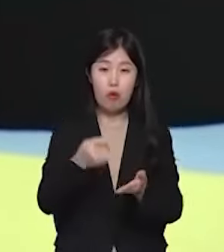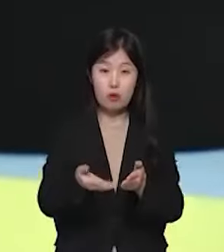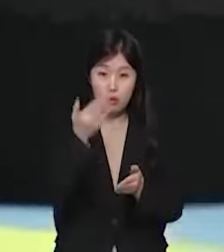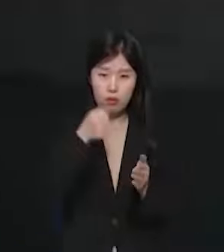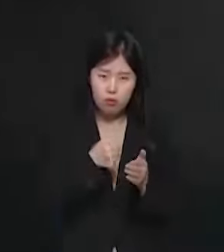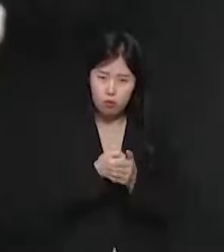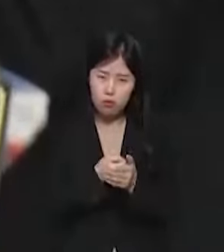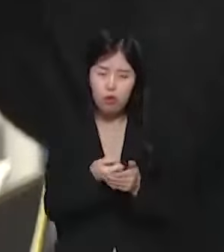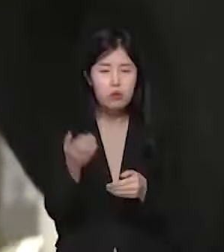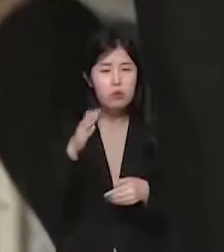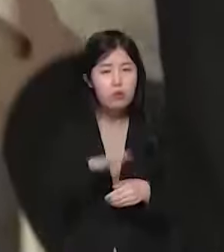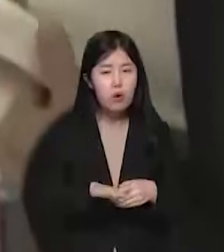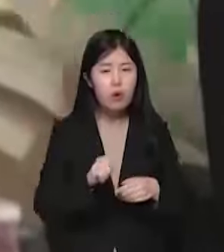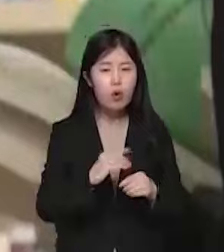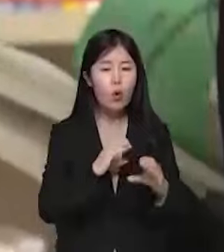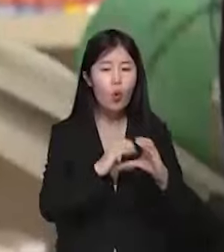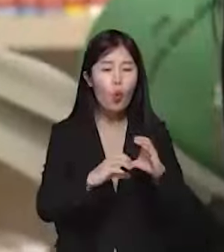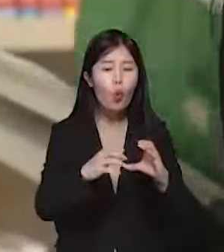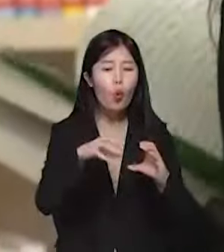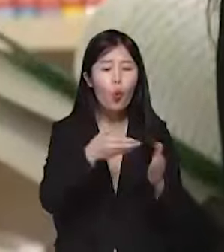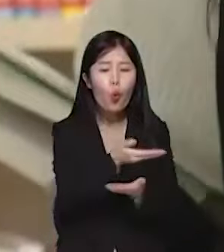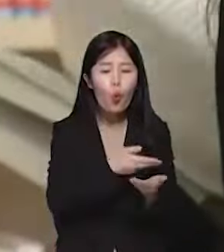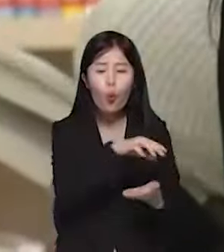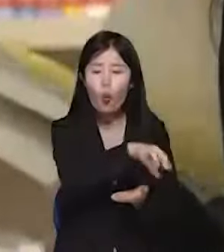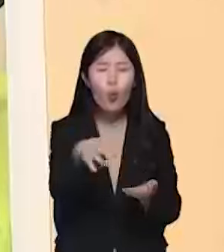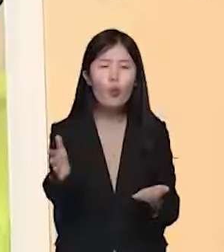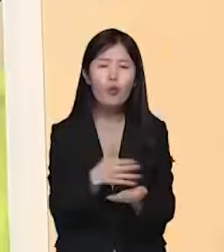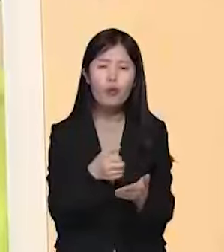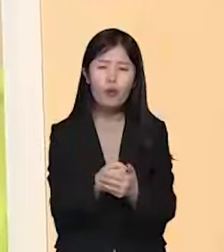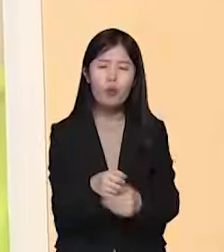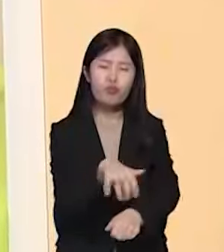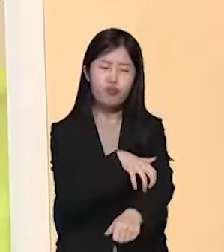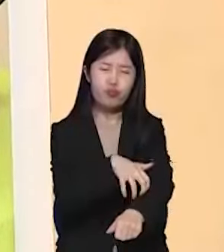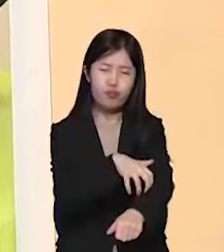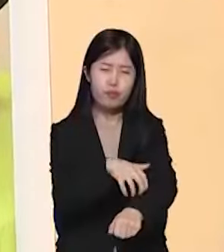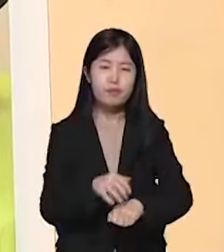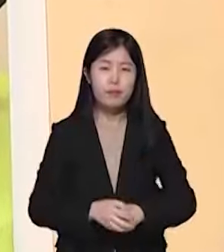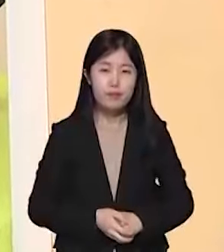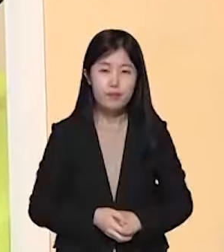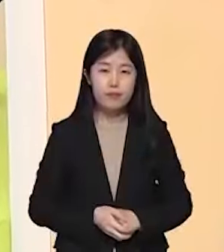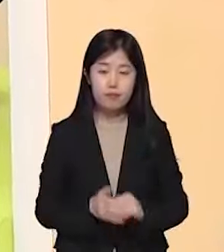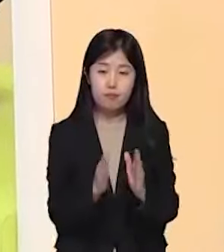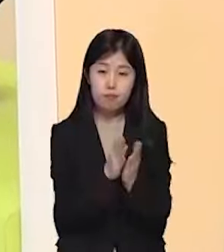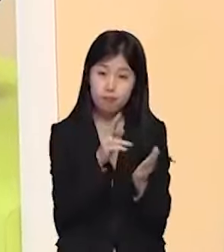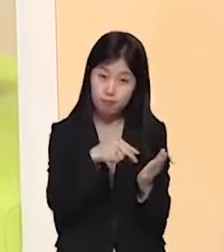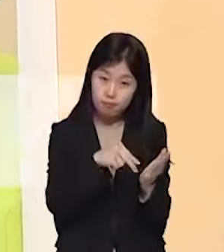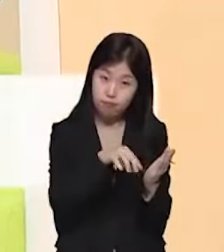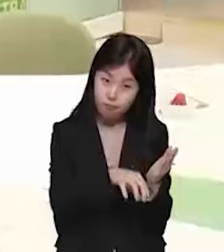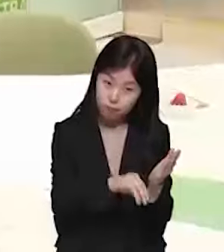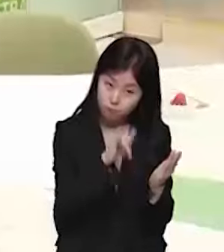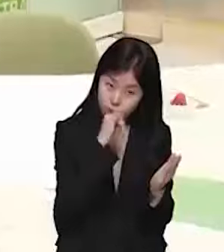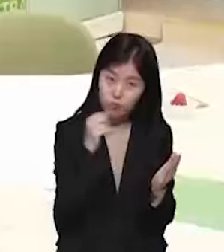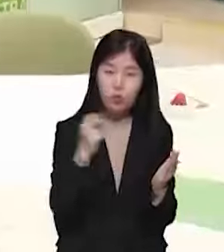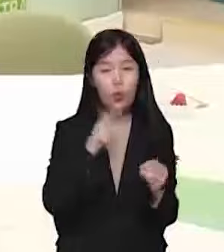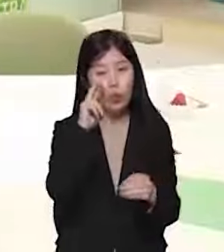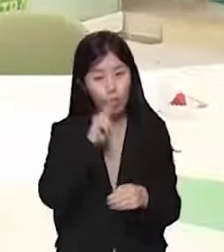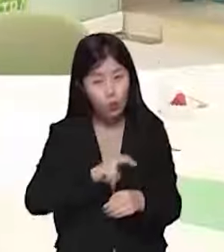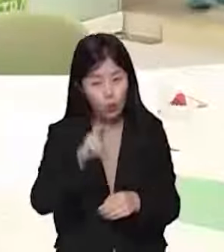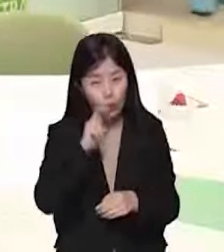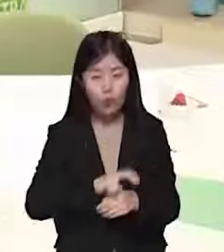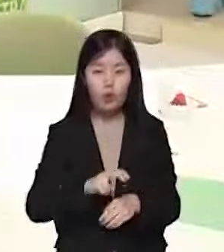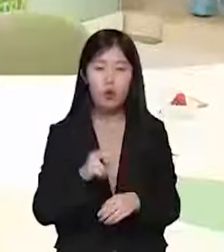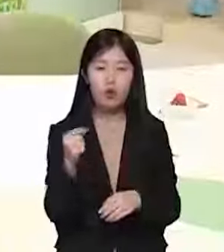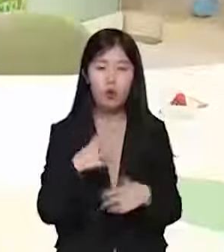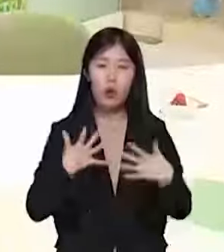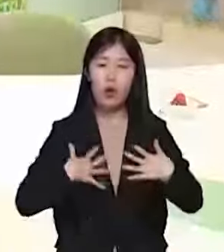변변한 주민 커뮤니티 시설을 갖추지 못해 입주민들의 불편이 컸습니다. 독서를 위한 공간뿐 아니라 노래방,